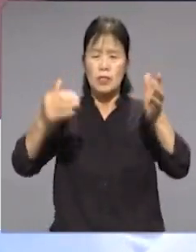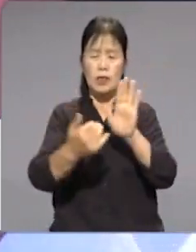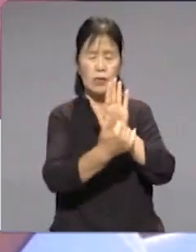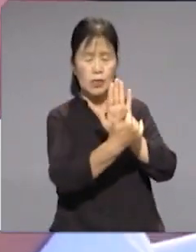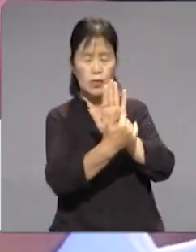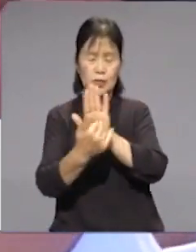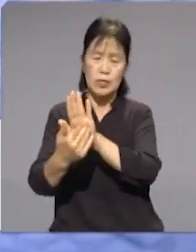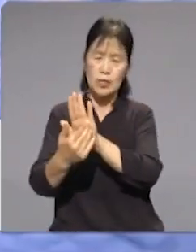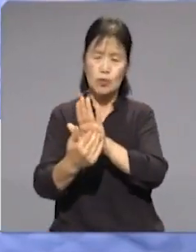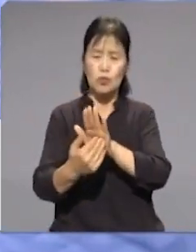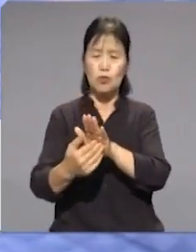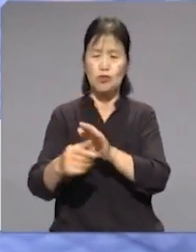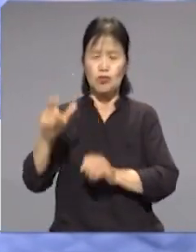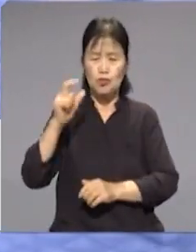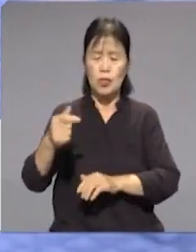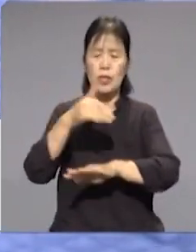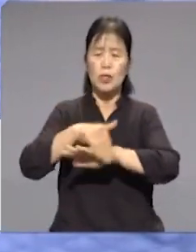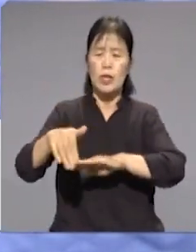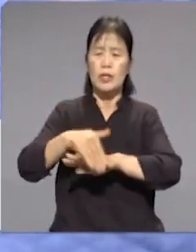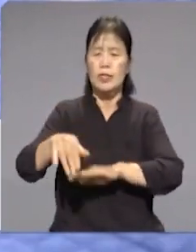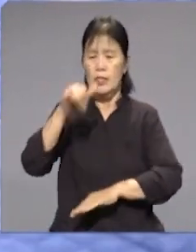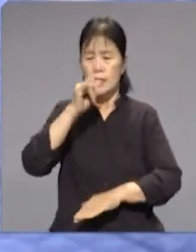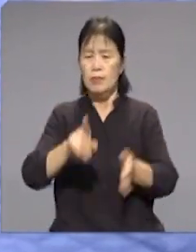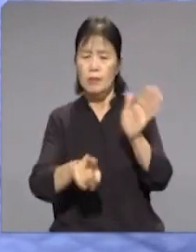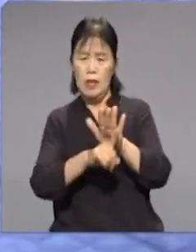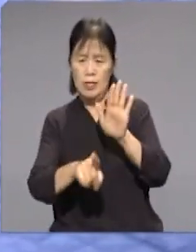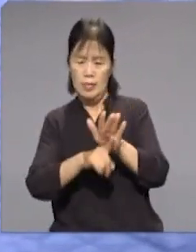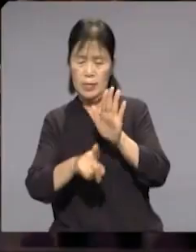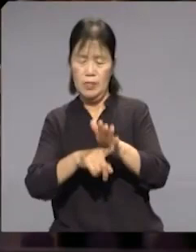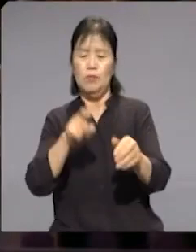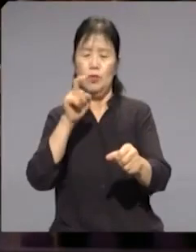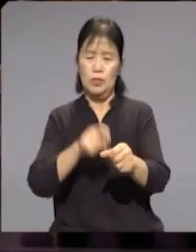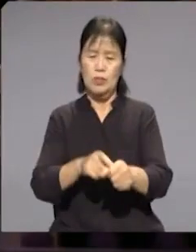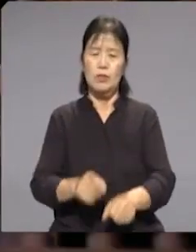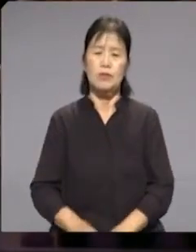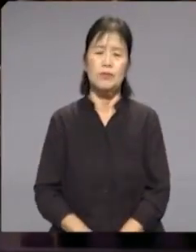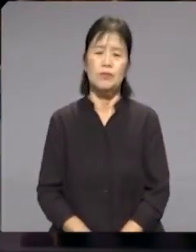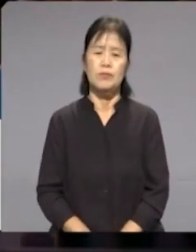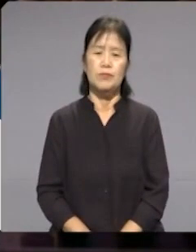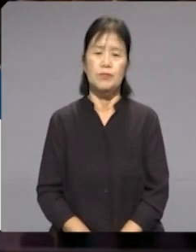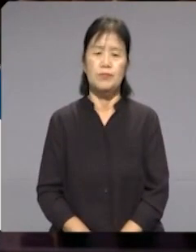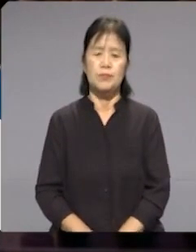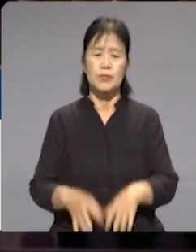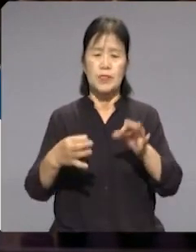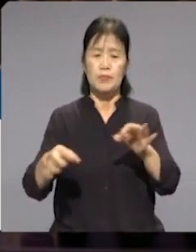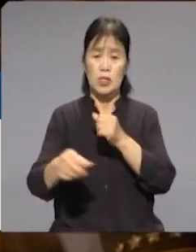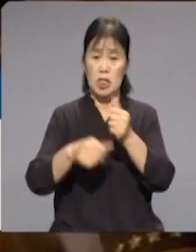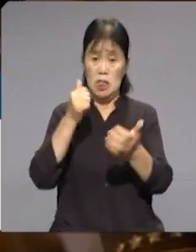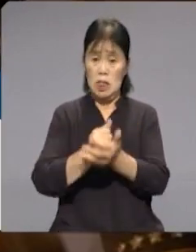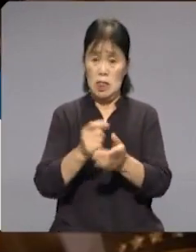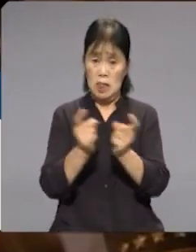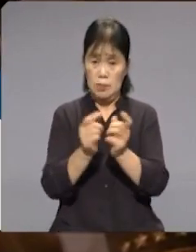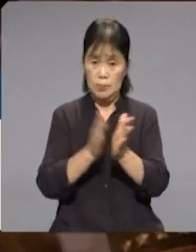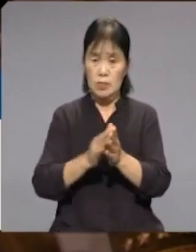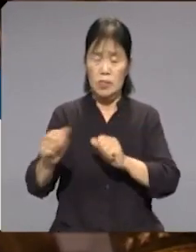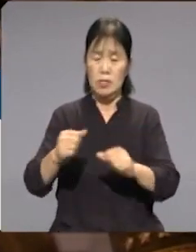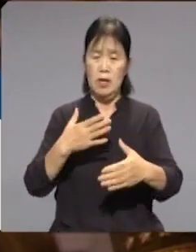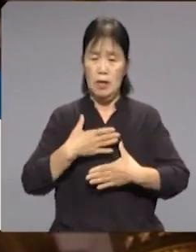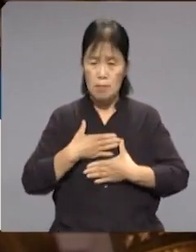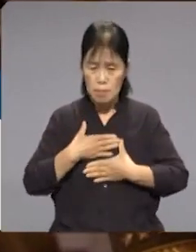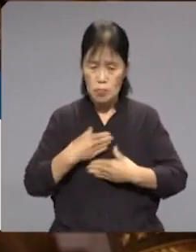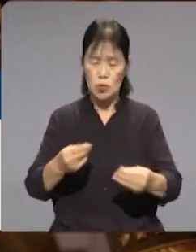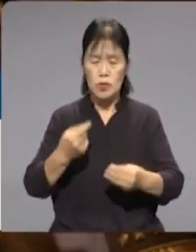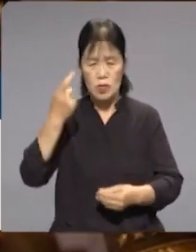견제에도 굳건한 계획이 있음을 알리려는 시도라는 겁니다. 분명히 김정은이 직접 나서서 이런 안보를 챙기고